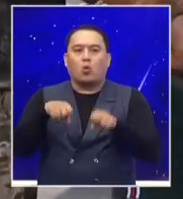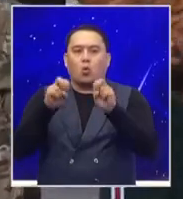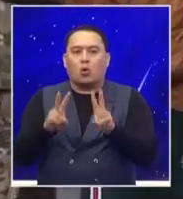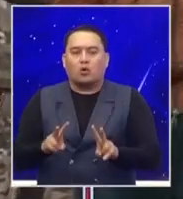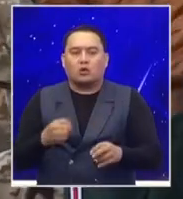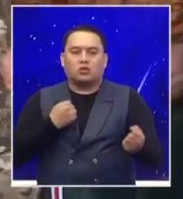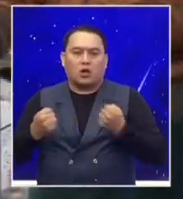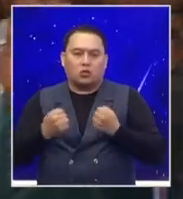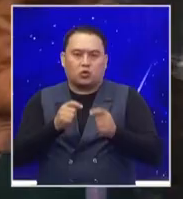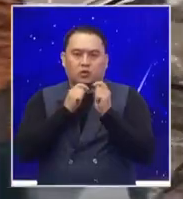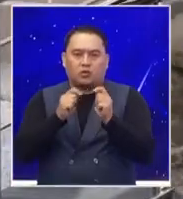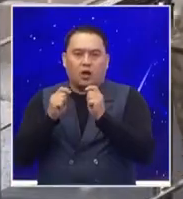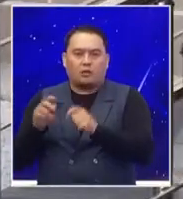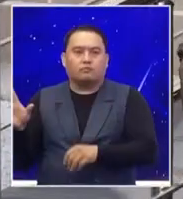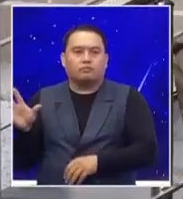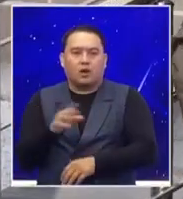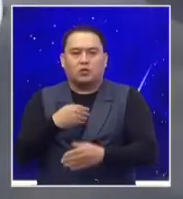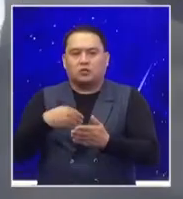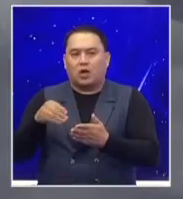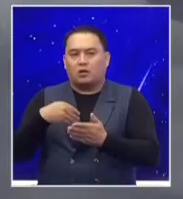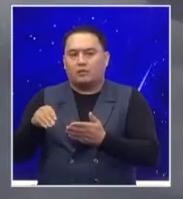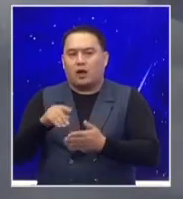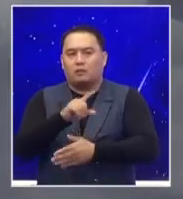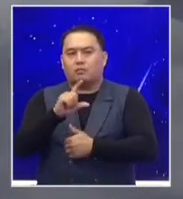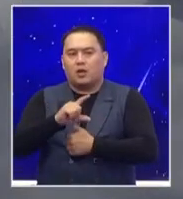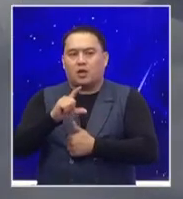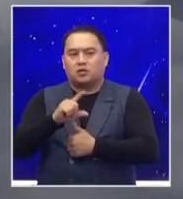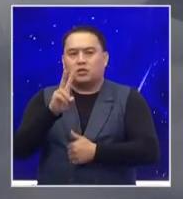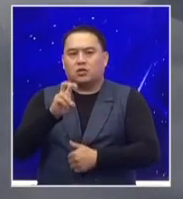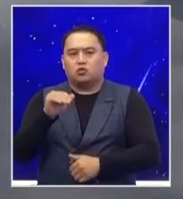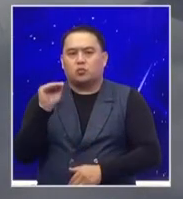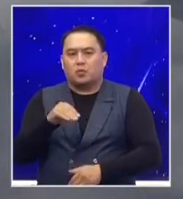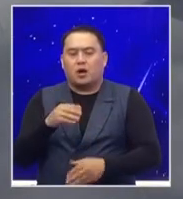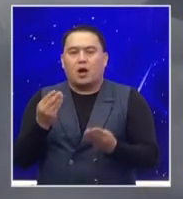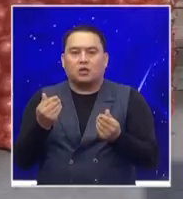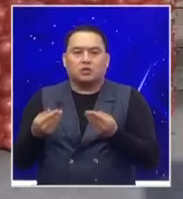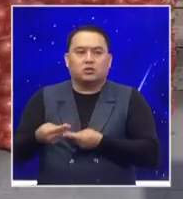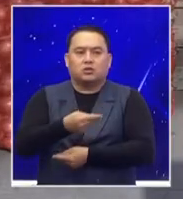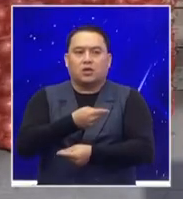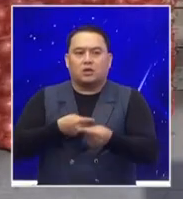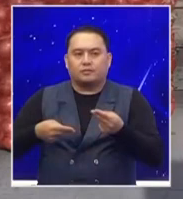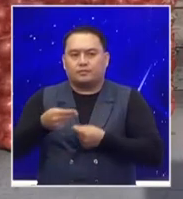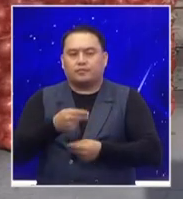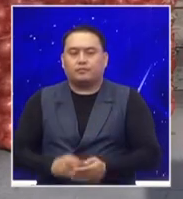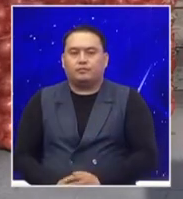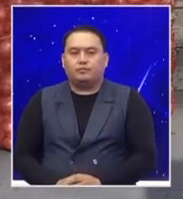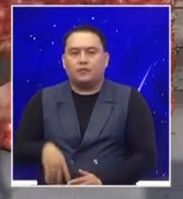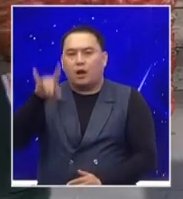оңалту тренажері табысталды. Мұның барлығын сатып алу үшін мешіт ұжымы 200 мыңға жуық қаржы жинапты. Қазақстан мұсылмандар